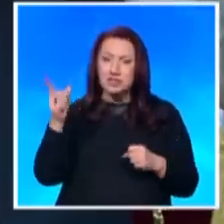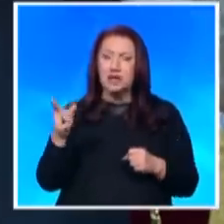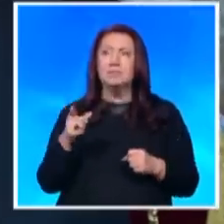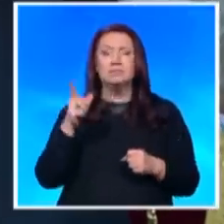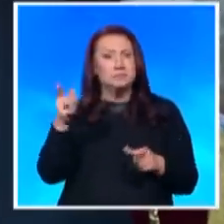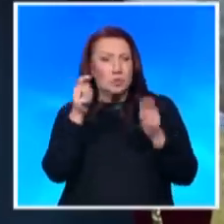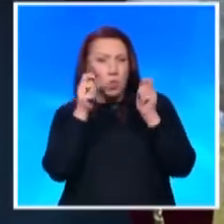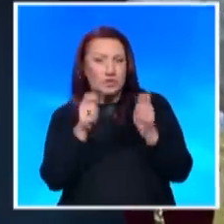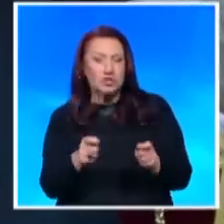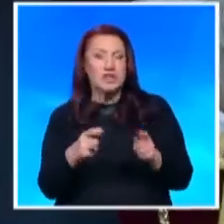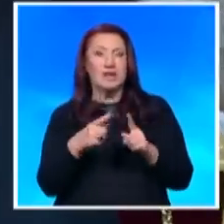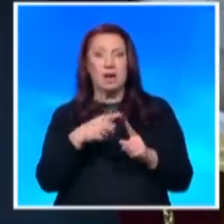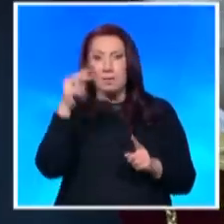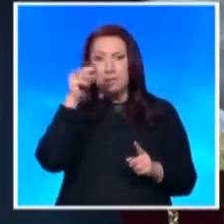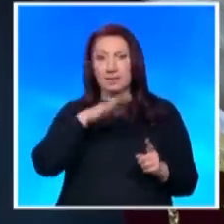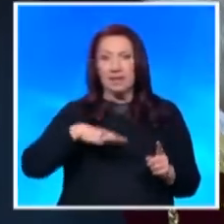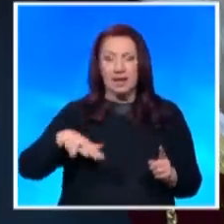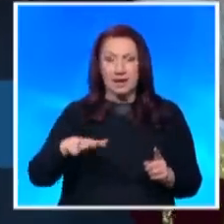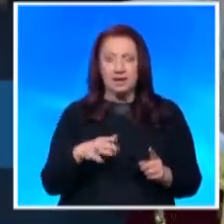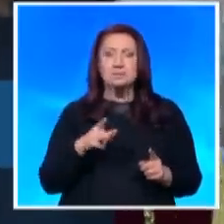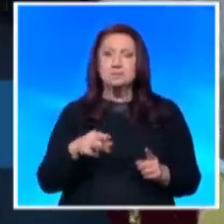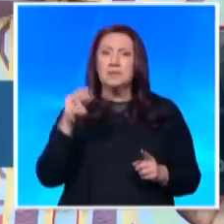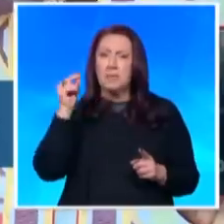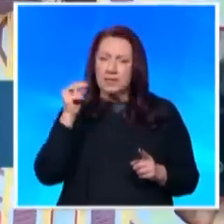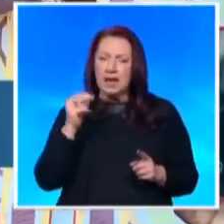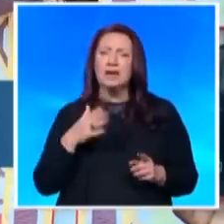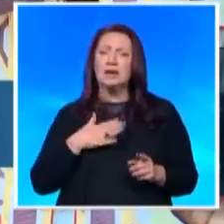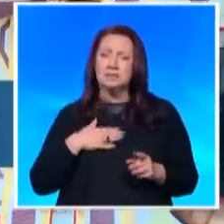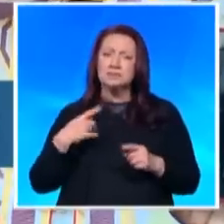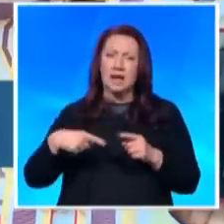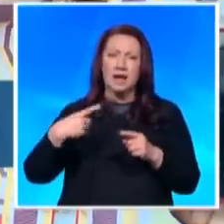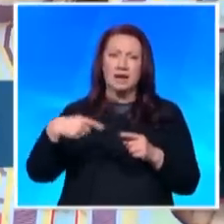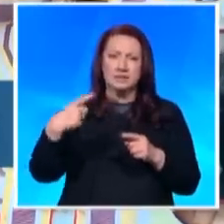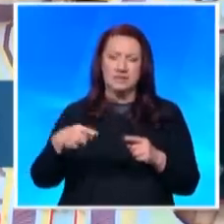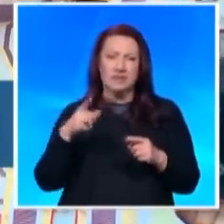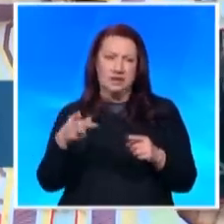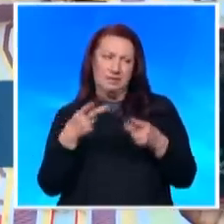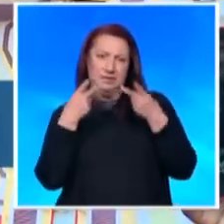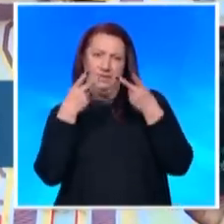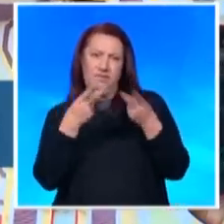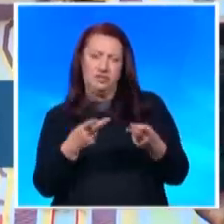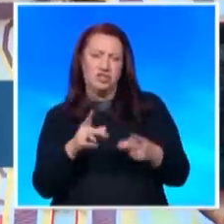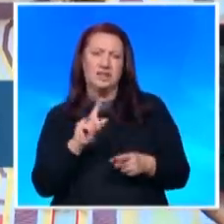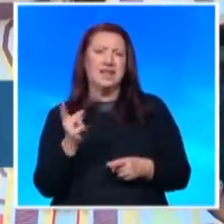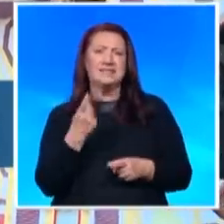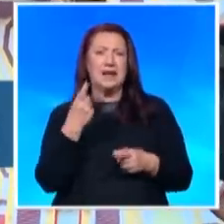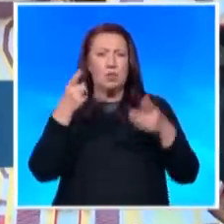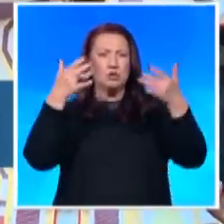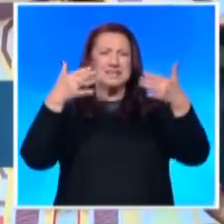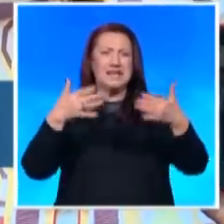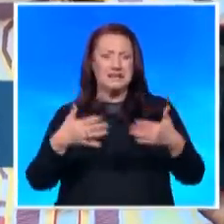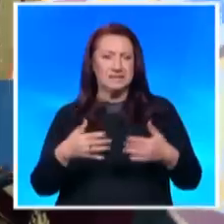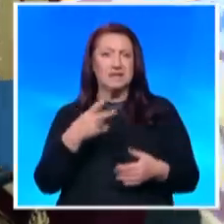политическите турбуленции, България се развива и върви напред. И това се вижда не само по статистиката, по